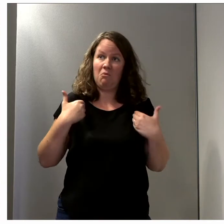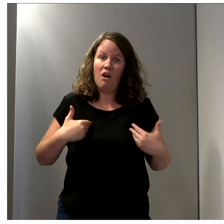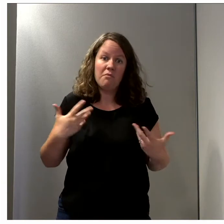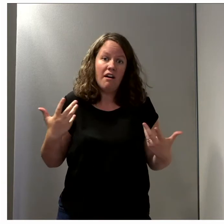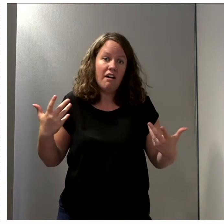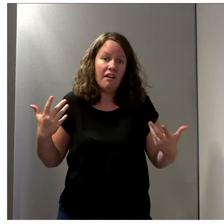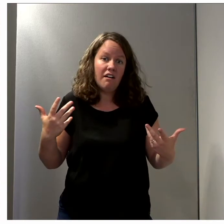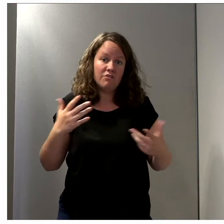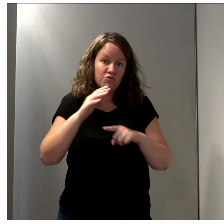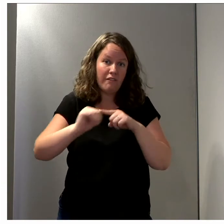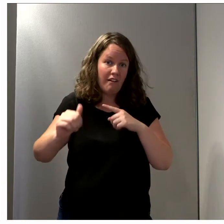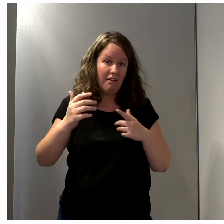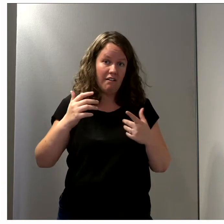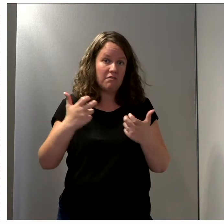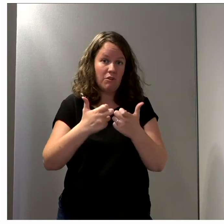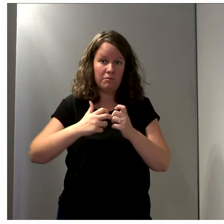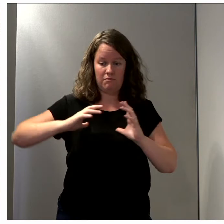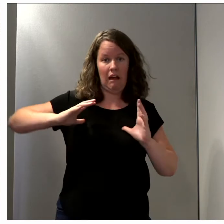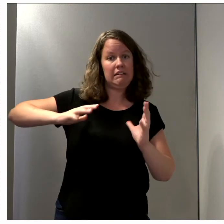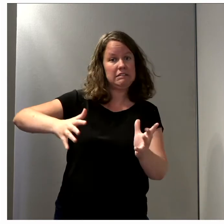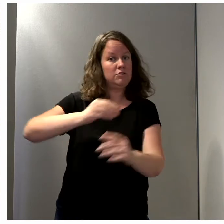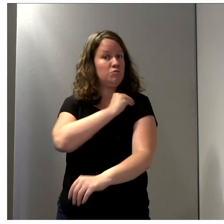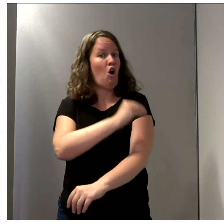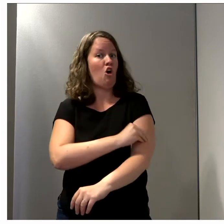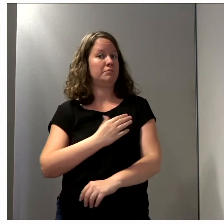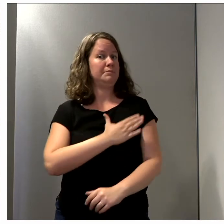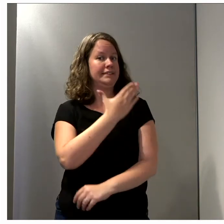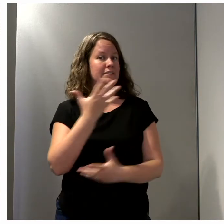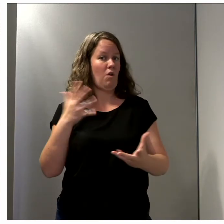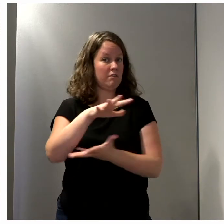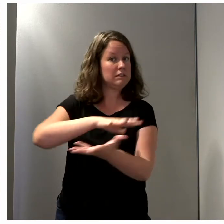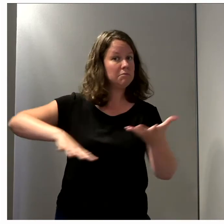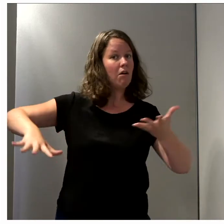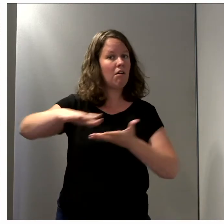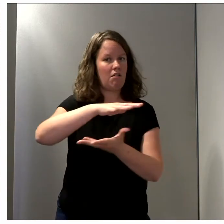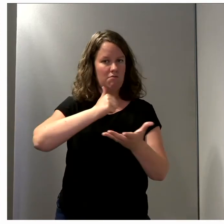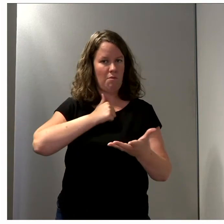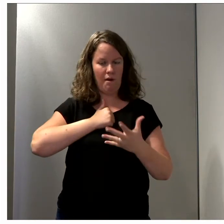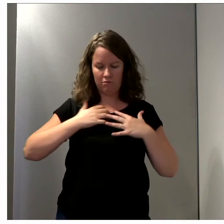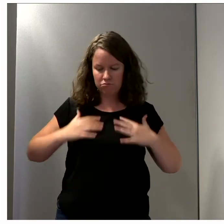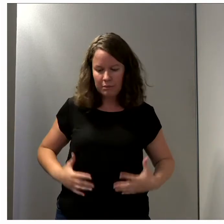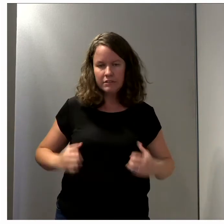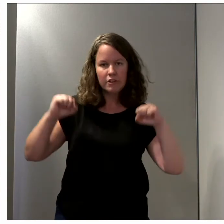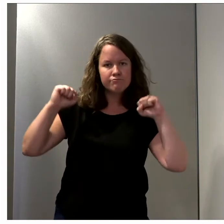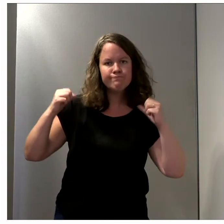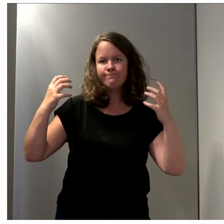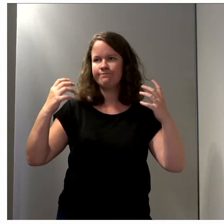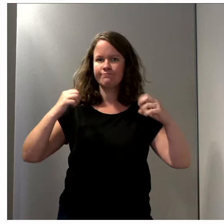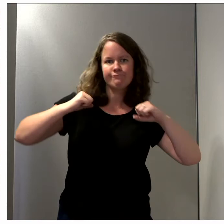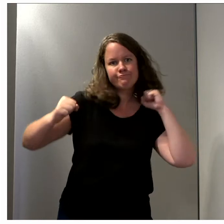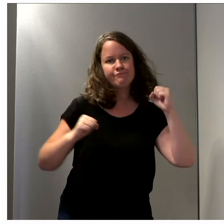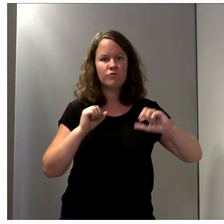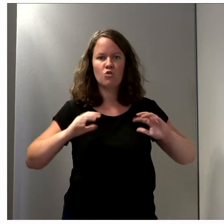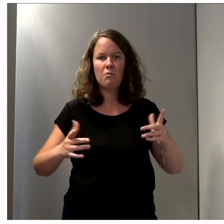ce que je fais en athlétisme, physiquement, dans le sport, de mes capacités physiques, tout, à bouger